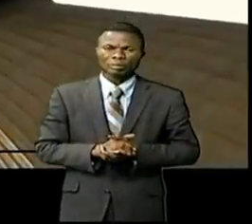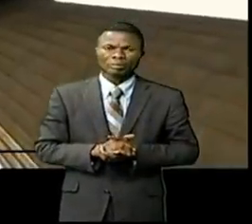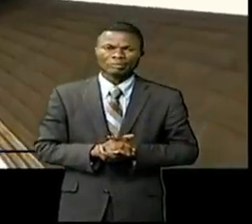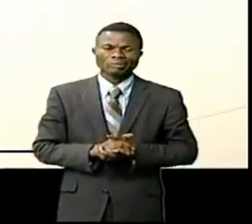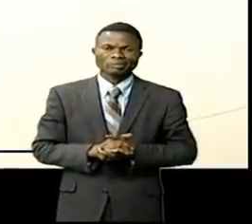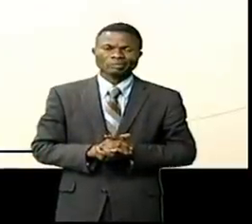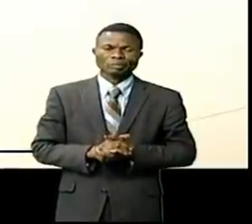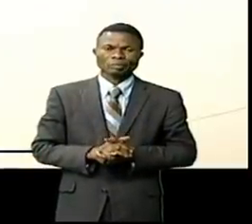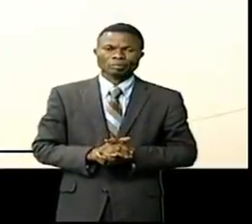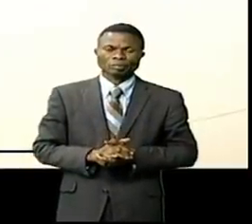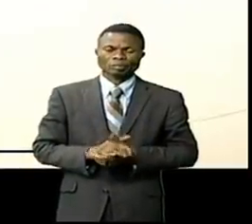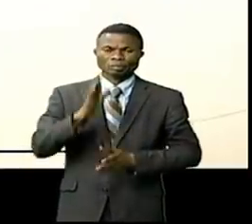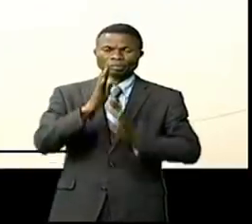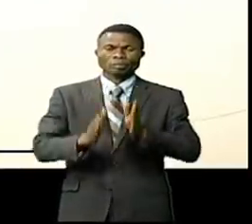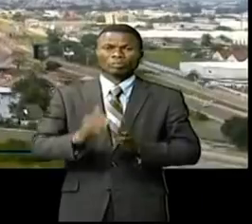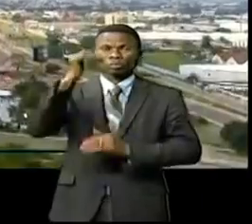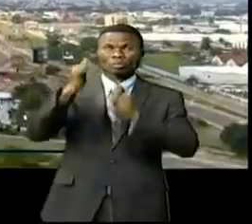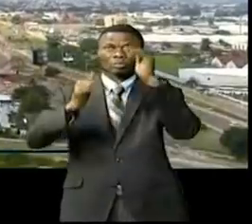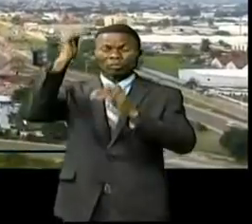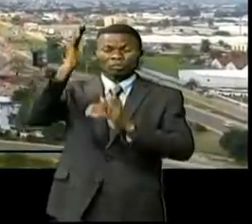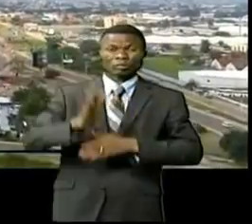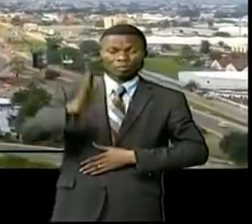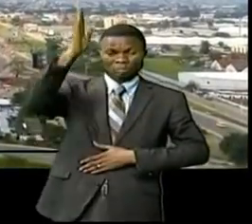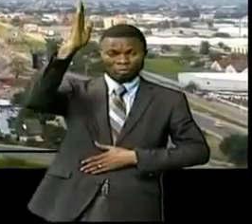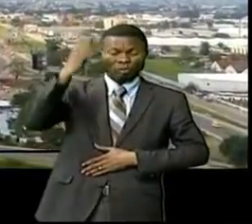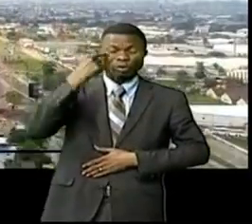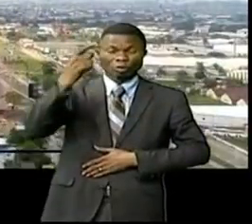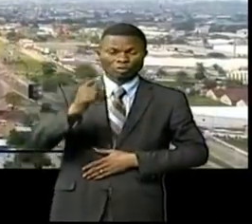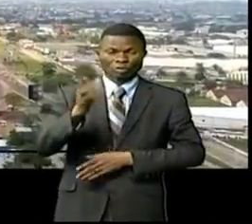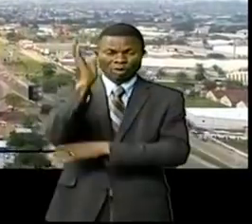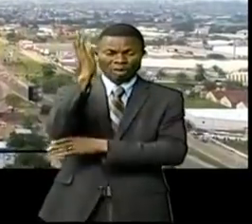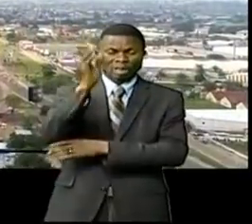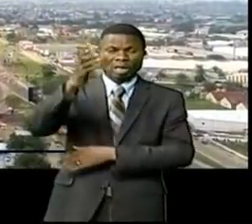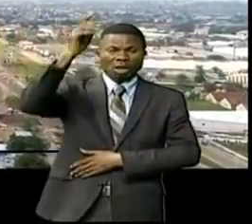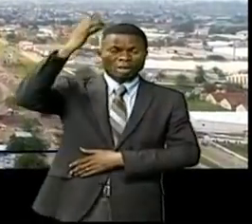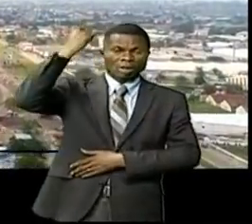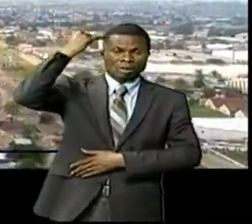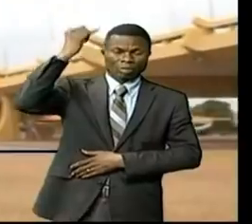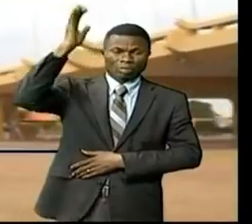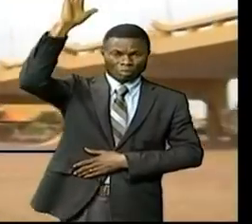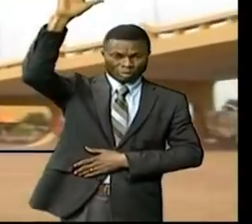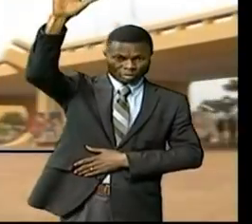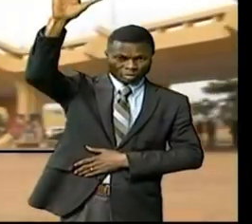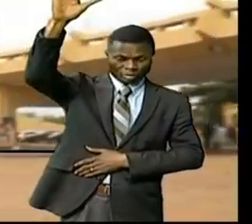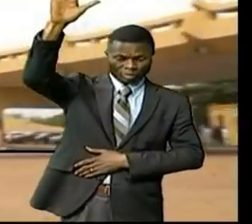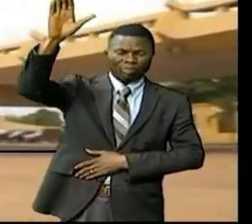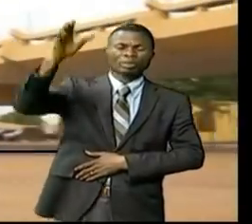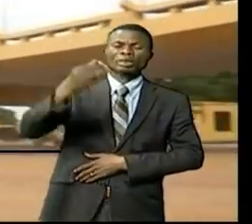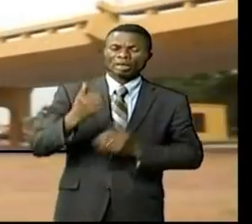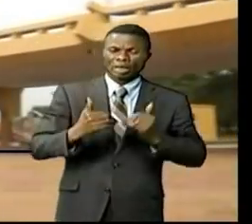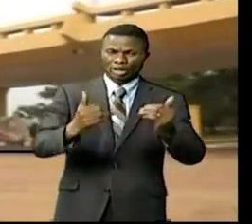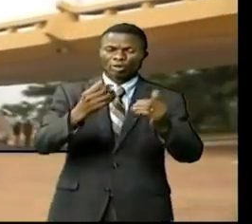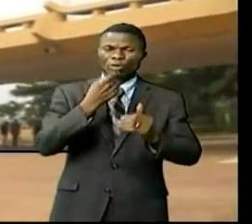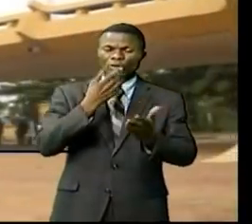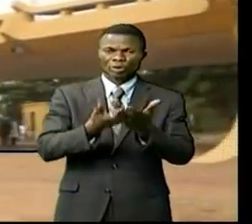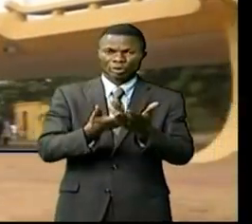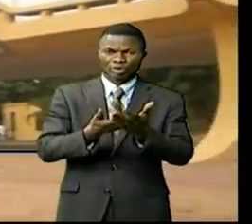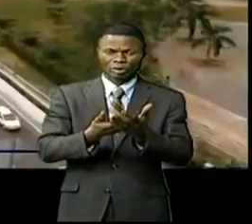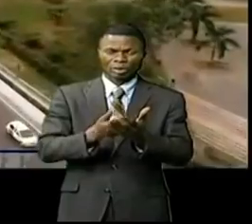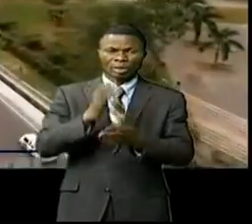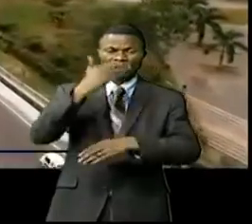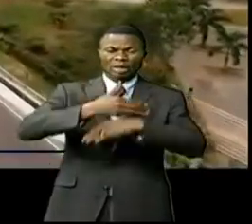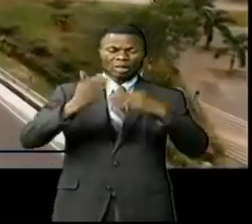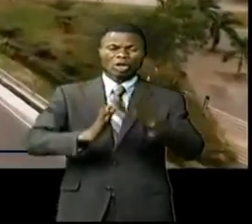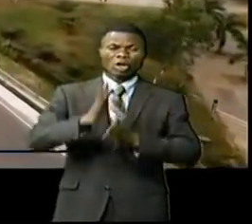l'échangeur, dénommée Monument Lumumba, symbole du panafricanisme en RDC, garde encore toute son histoire. Cette mégastructure à